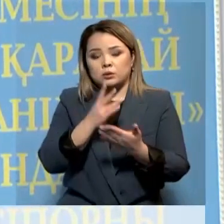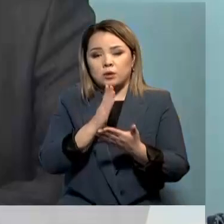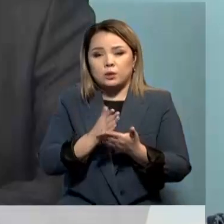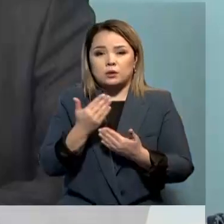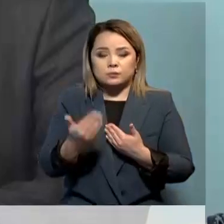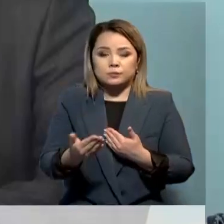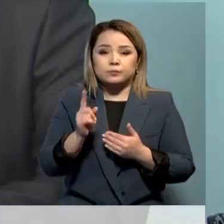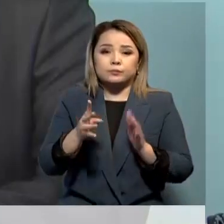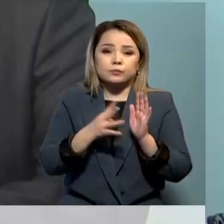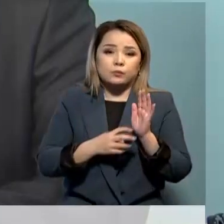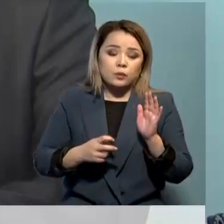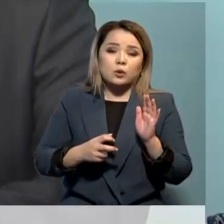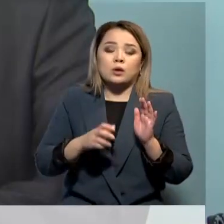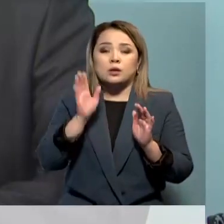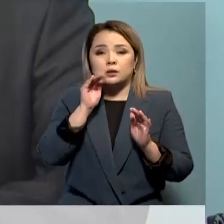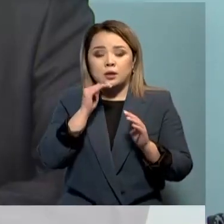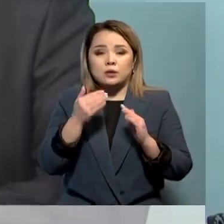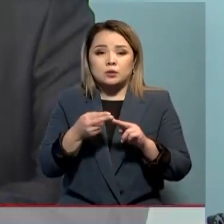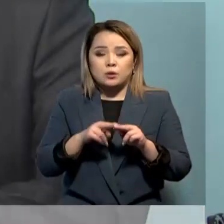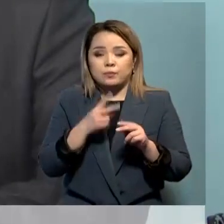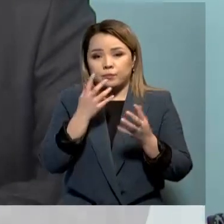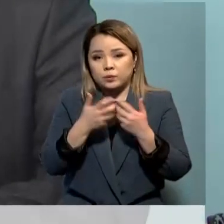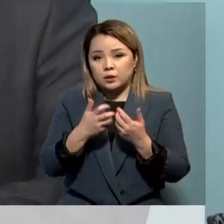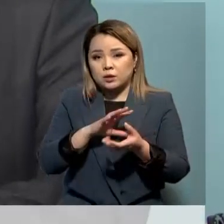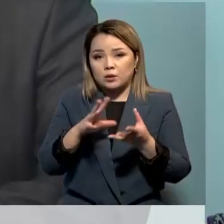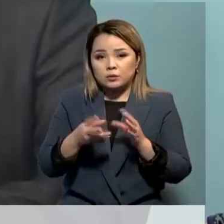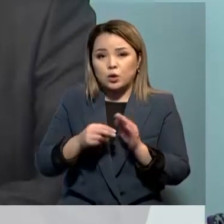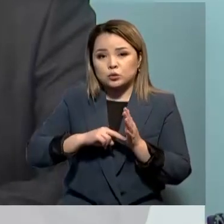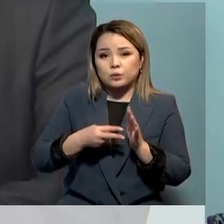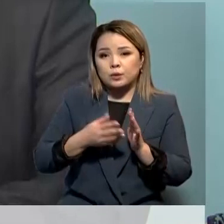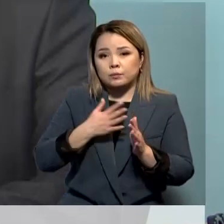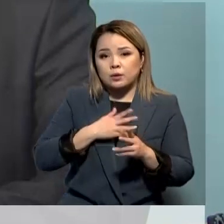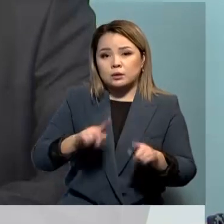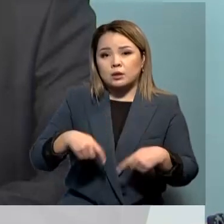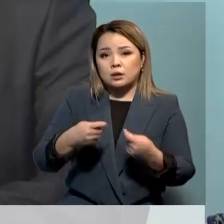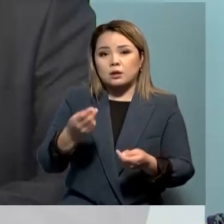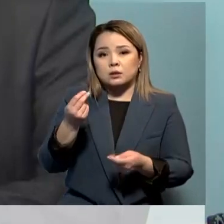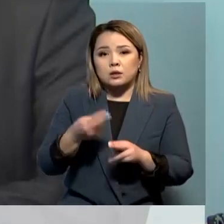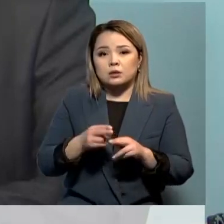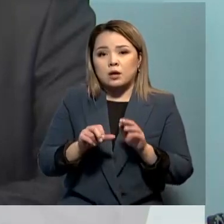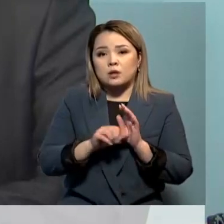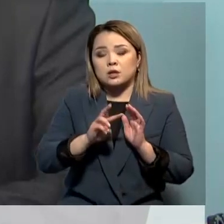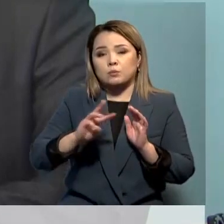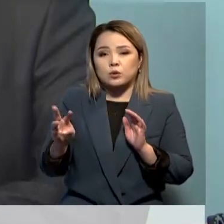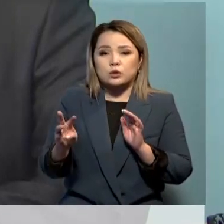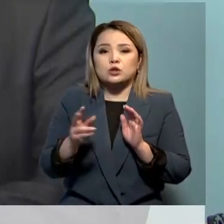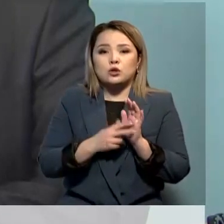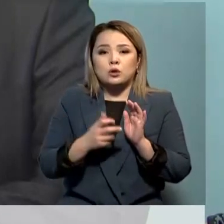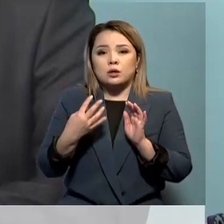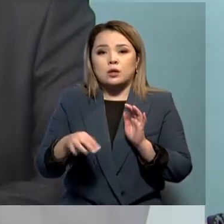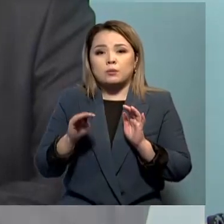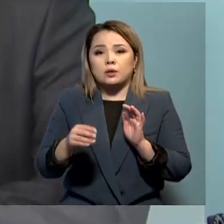екен. 1800 итке ит ұстауымыз керек болатын. Жоспарымыз бізге берілген қаржы 6,840,000 теңге